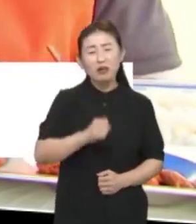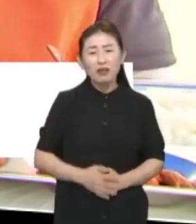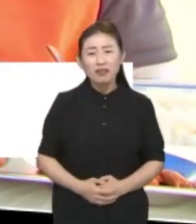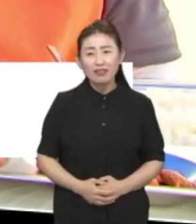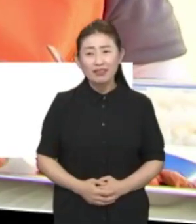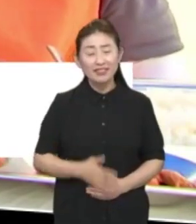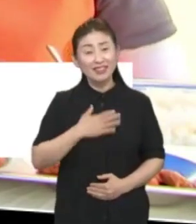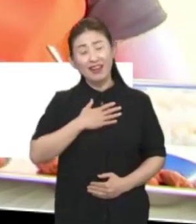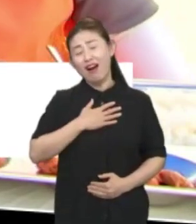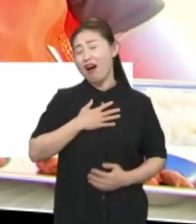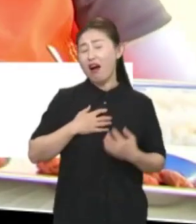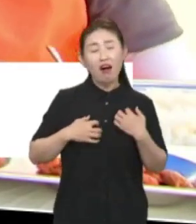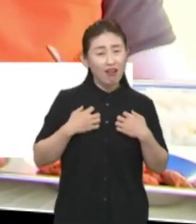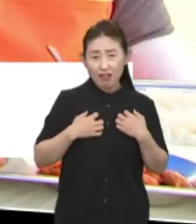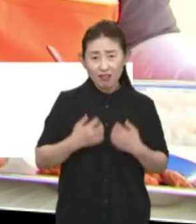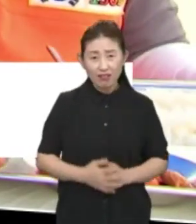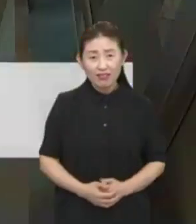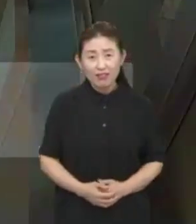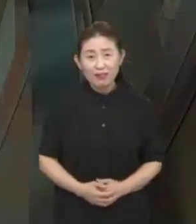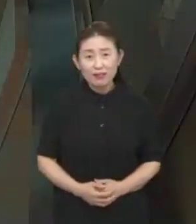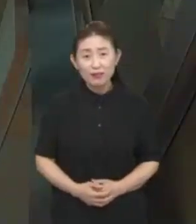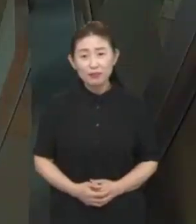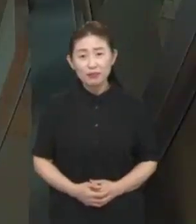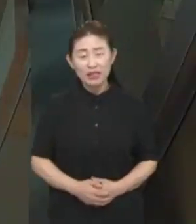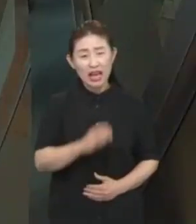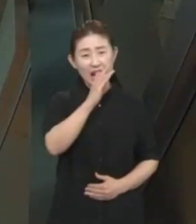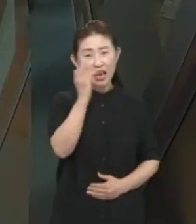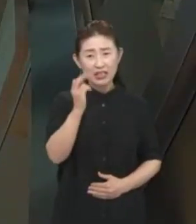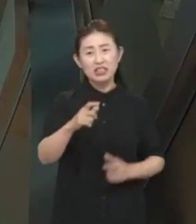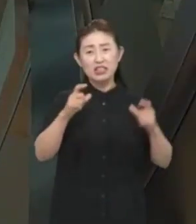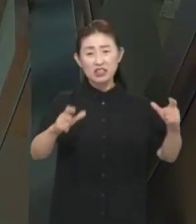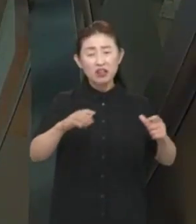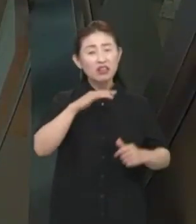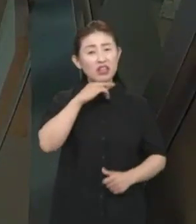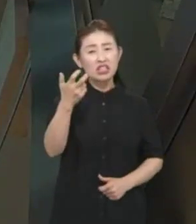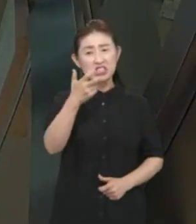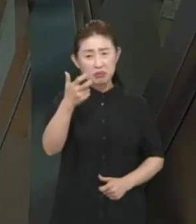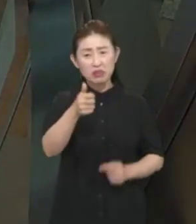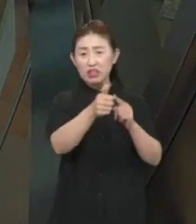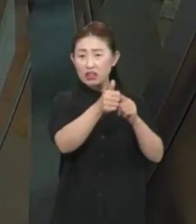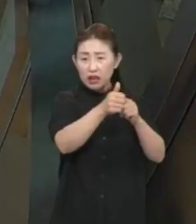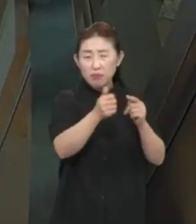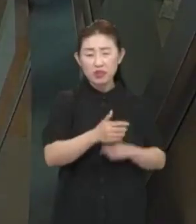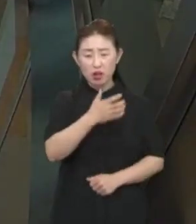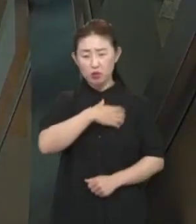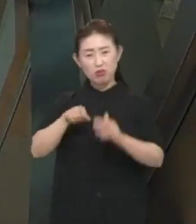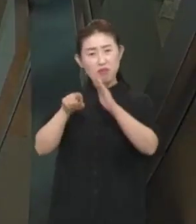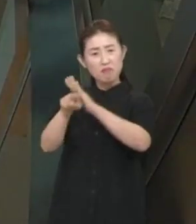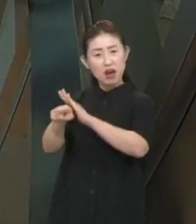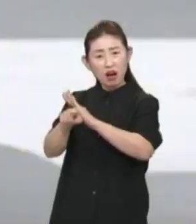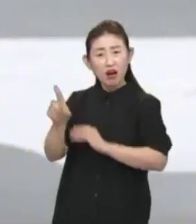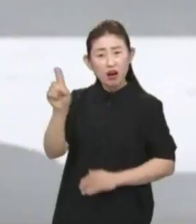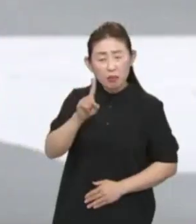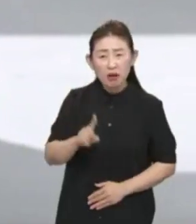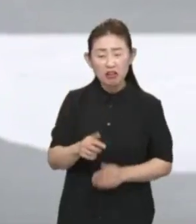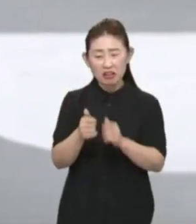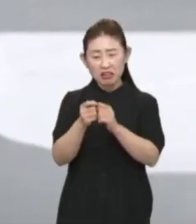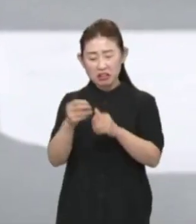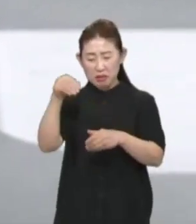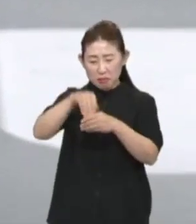같고요. 너무너무 뿌듯하네요. 아산에선 70대 익명의 기부천사가 행정복지센터를 찾아